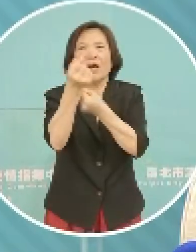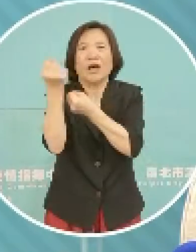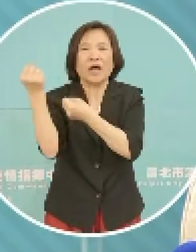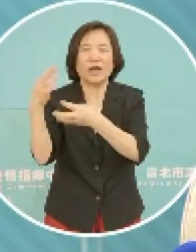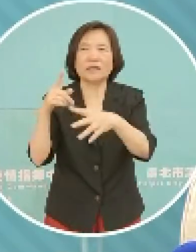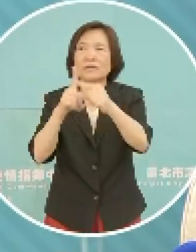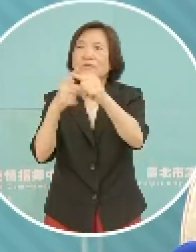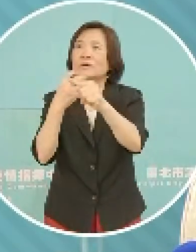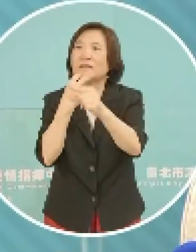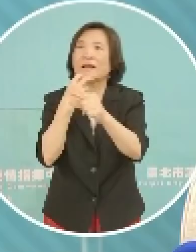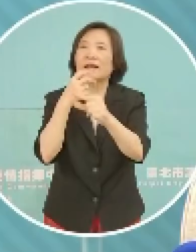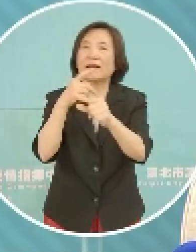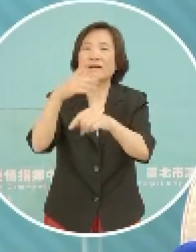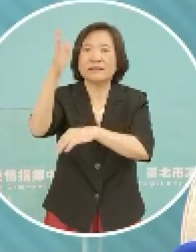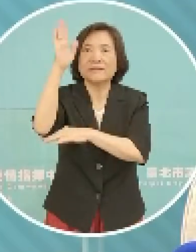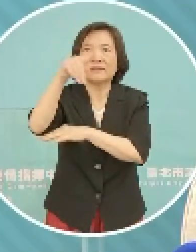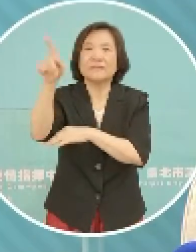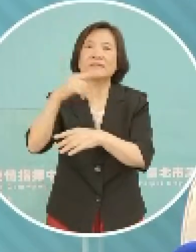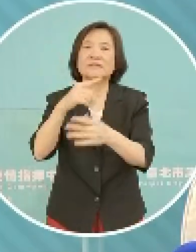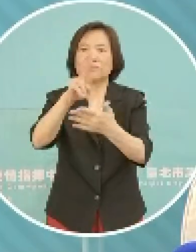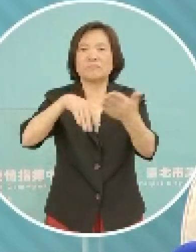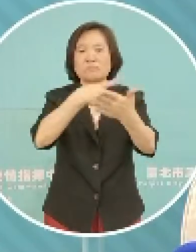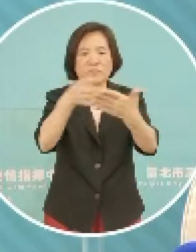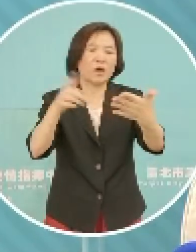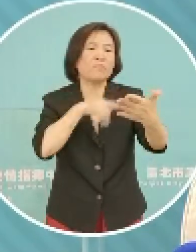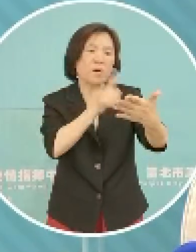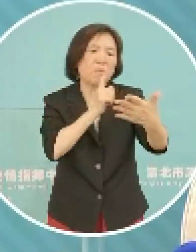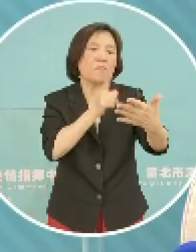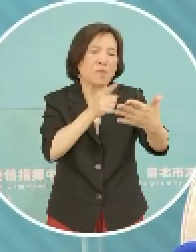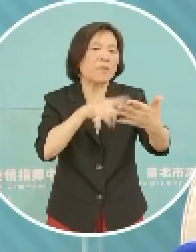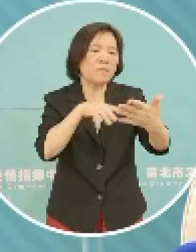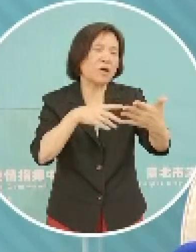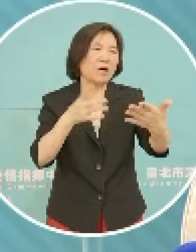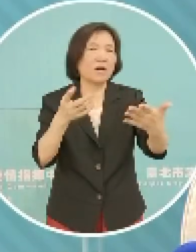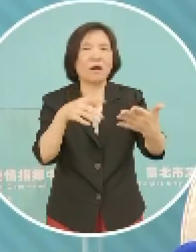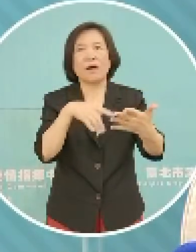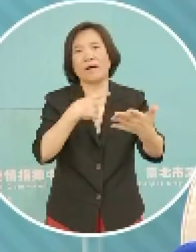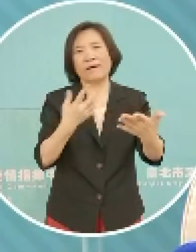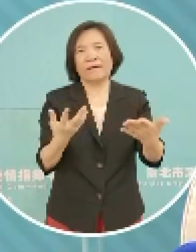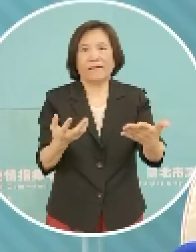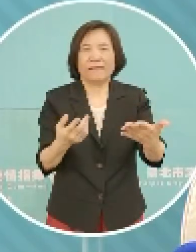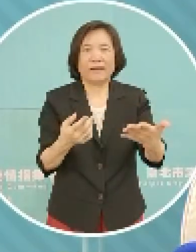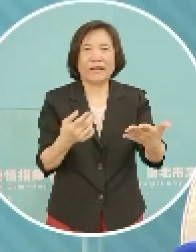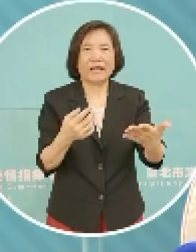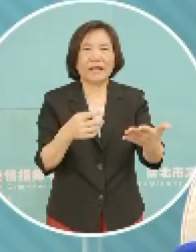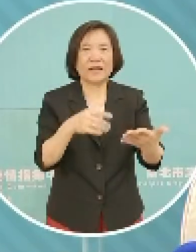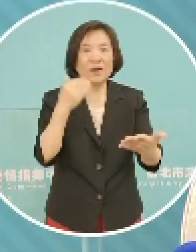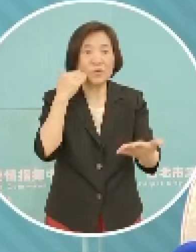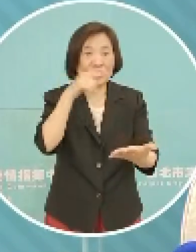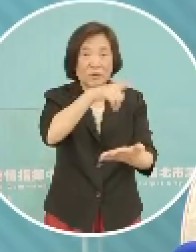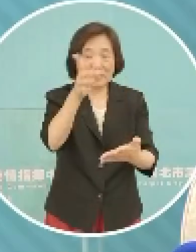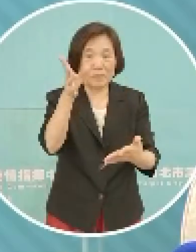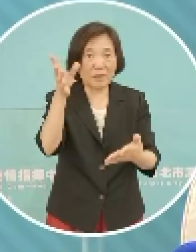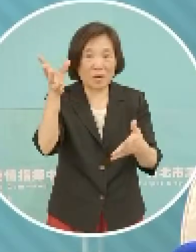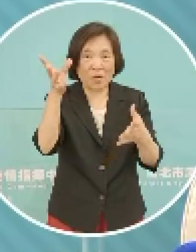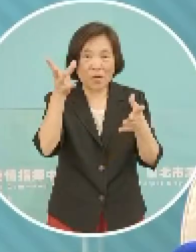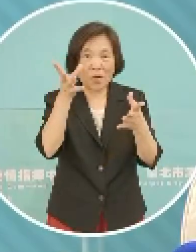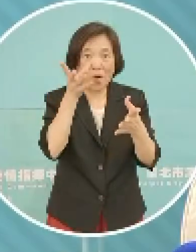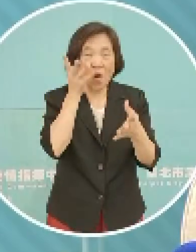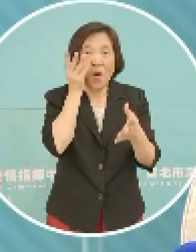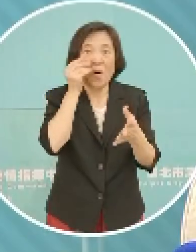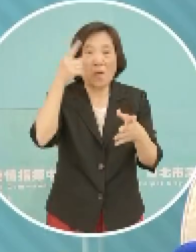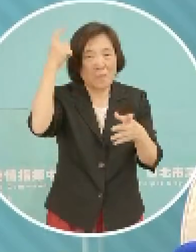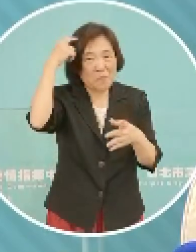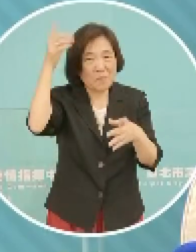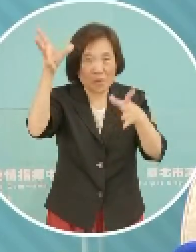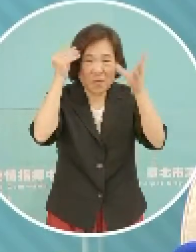政府拿一张报表在那里说，对，而且那个只要稍微有常识就知道不可能有几百个空床